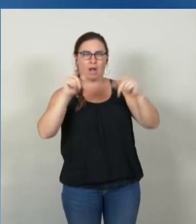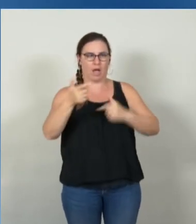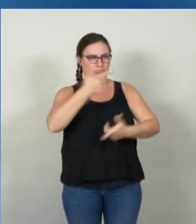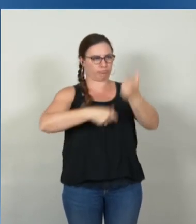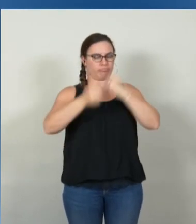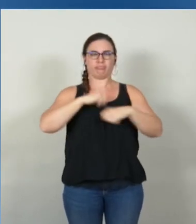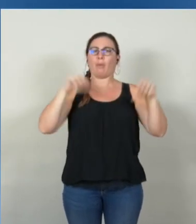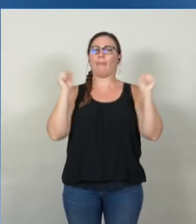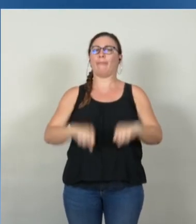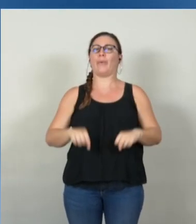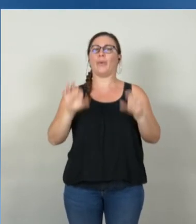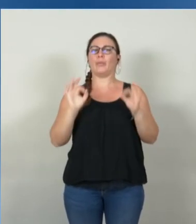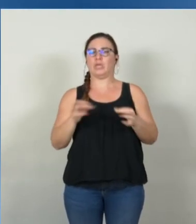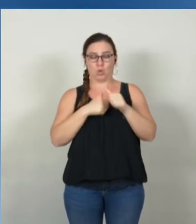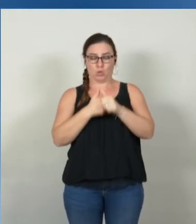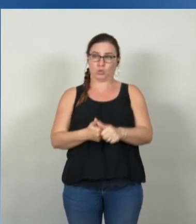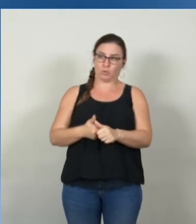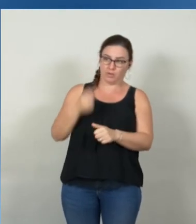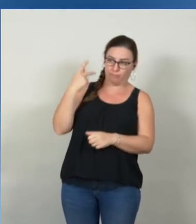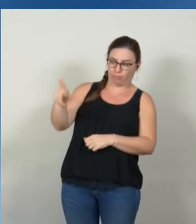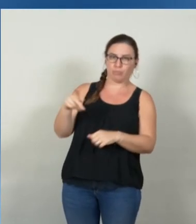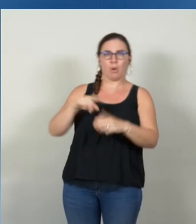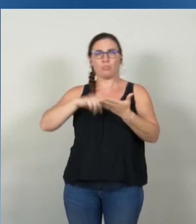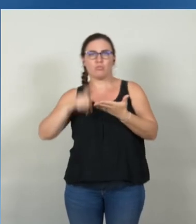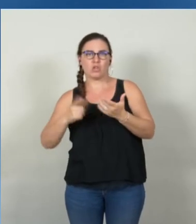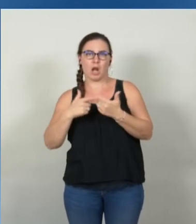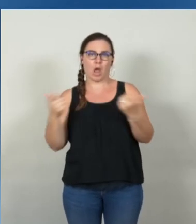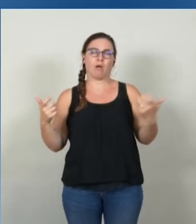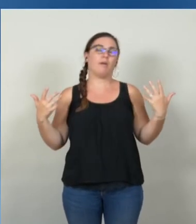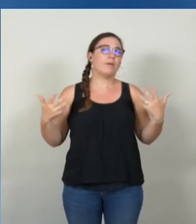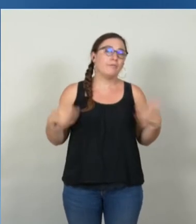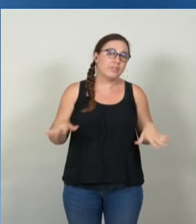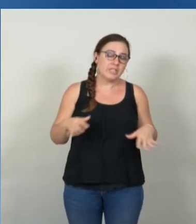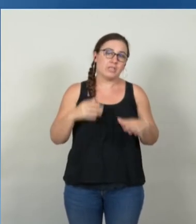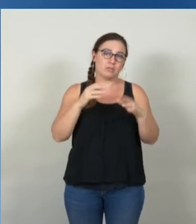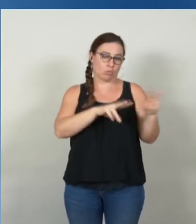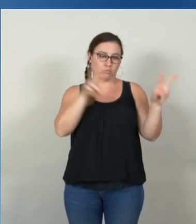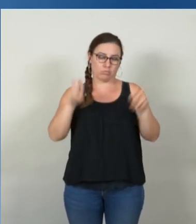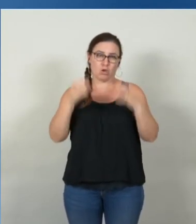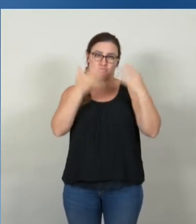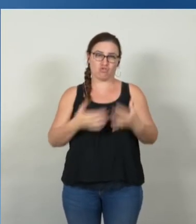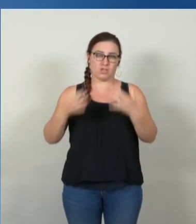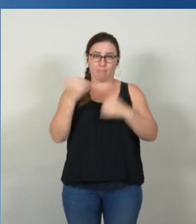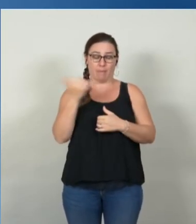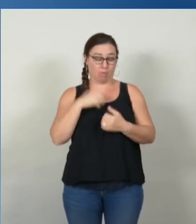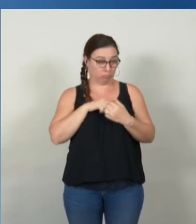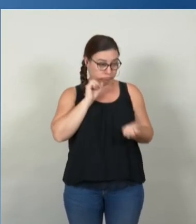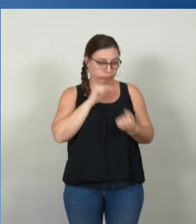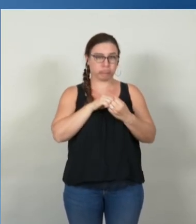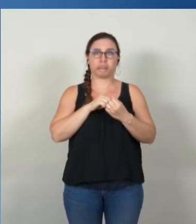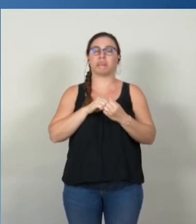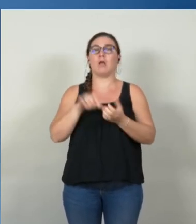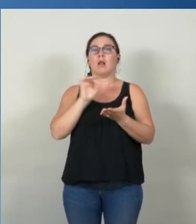organiser avec les moyens dont vous disposiez ça a été dit quand on voit je le récite donc pas les chiffres qui vont frapper sur Instagram